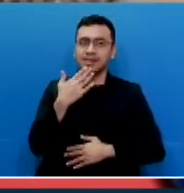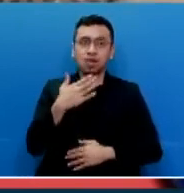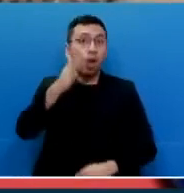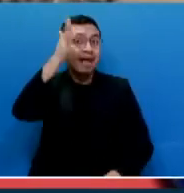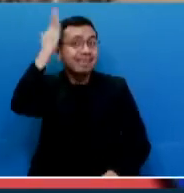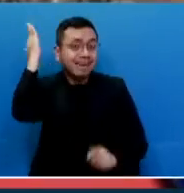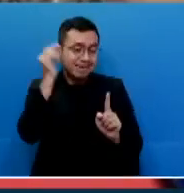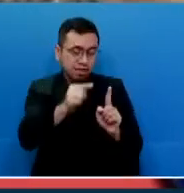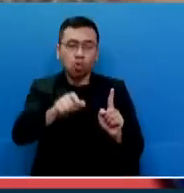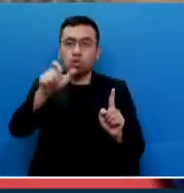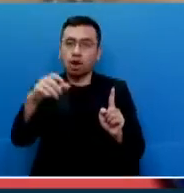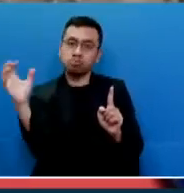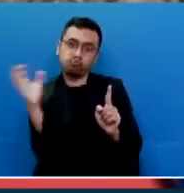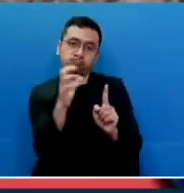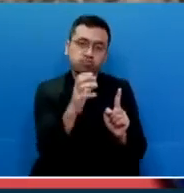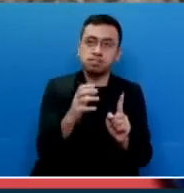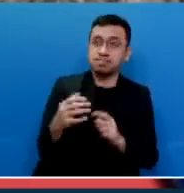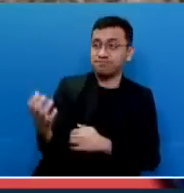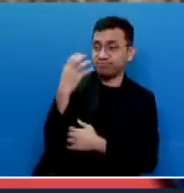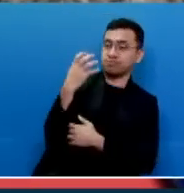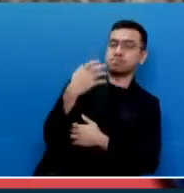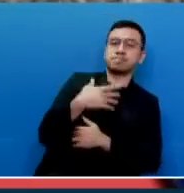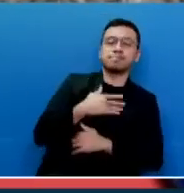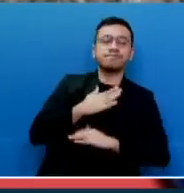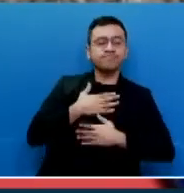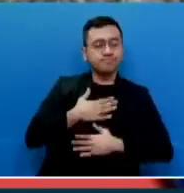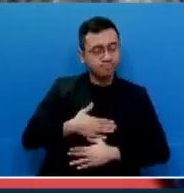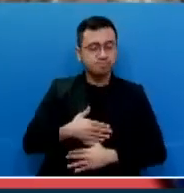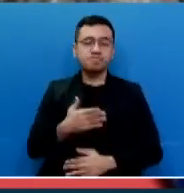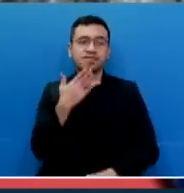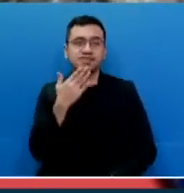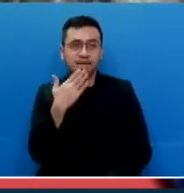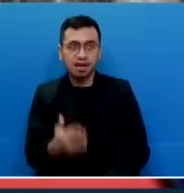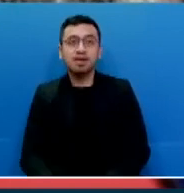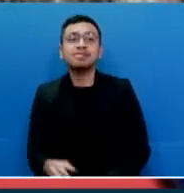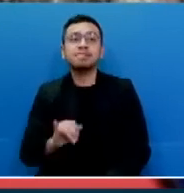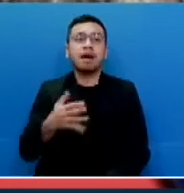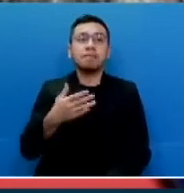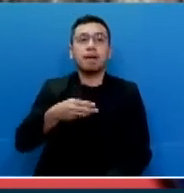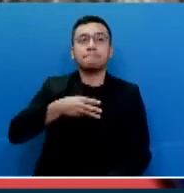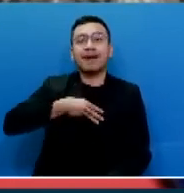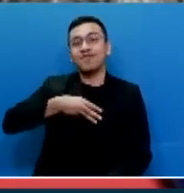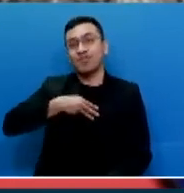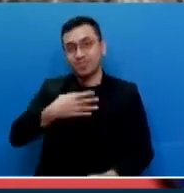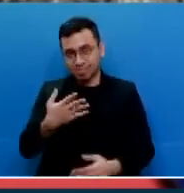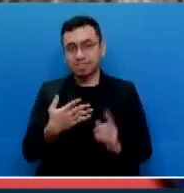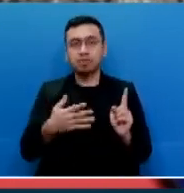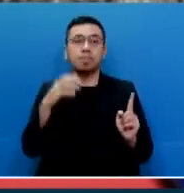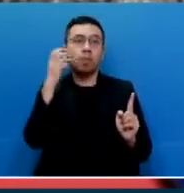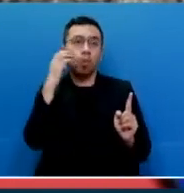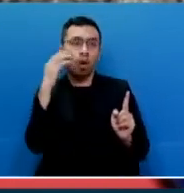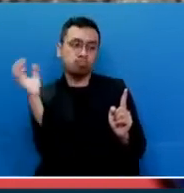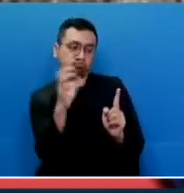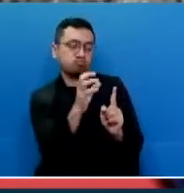atau bahkan Pak Mahmud pun diserang kan Soal HAM kan oleh Pak Prabowo dia juga tenang gitu karena memang bukan bukan